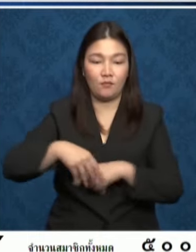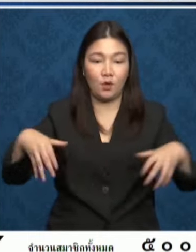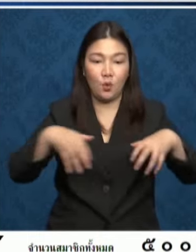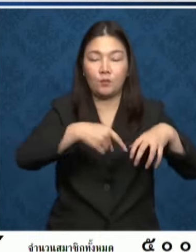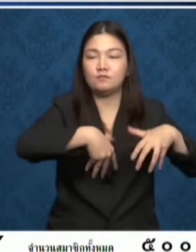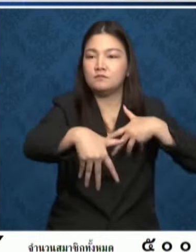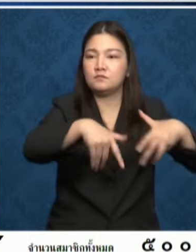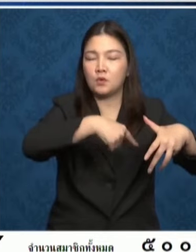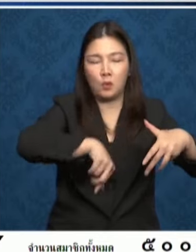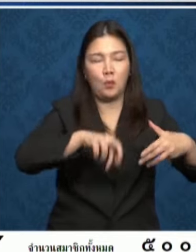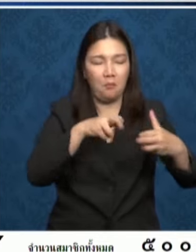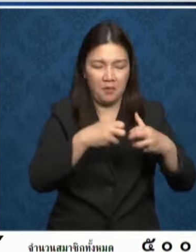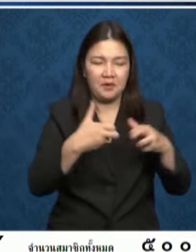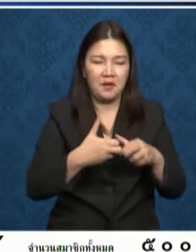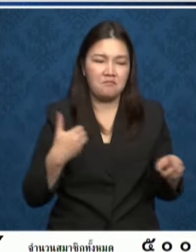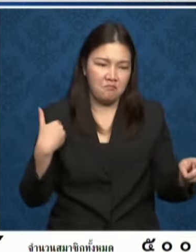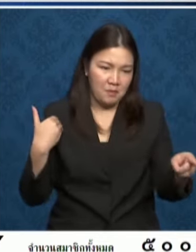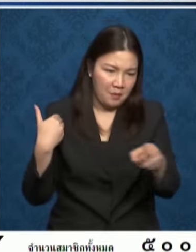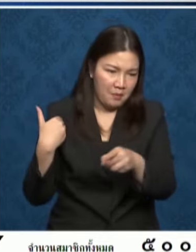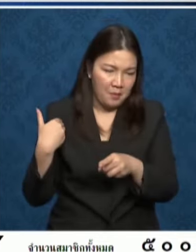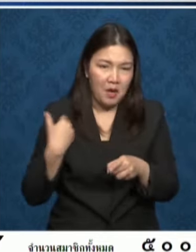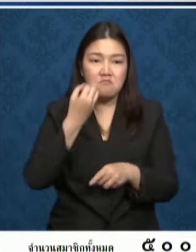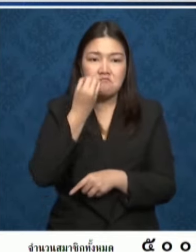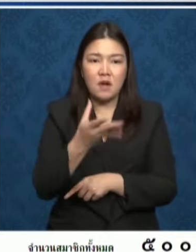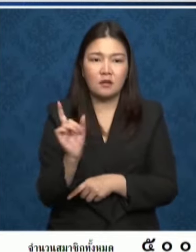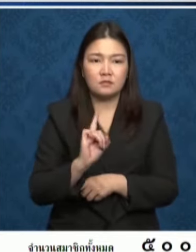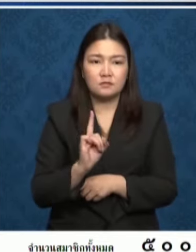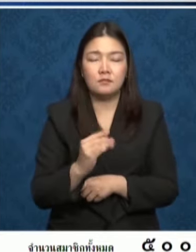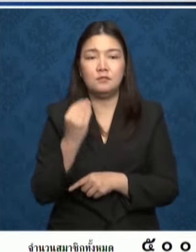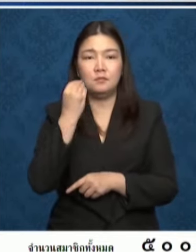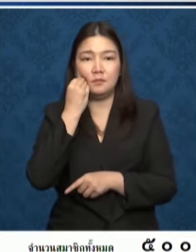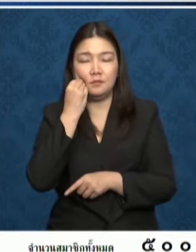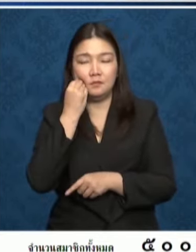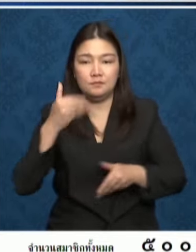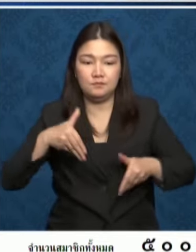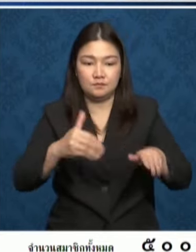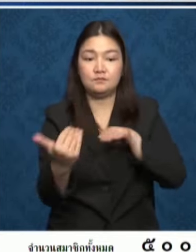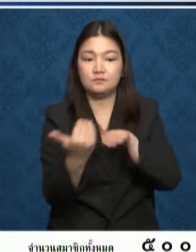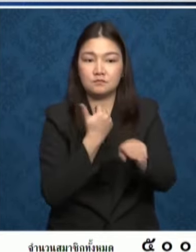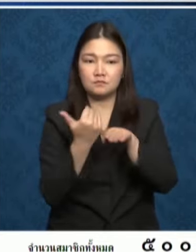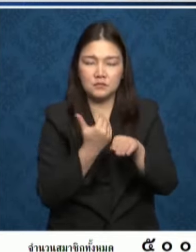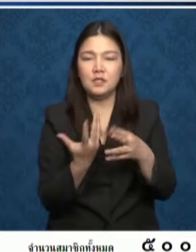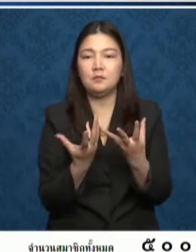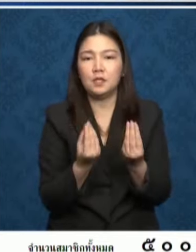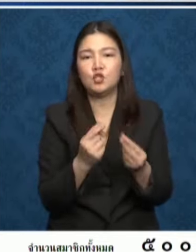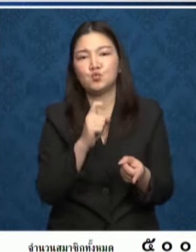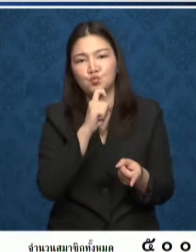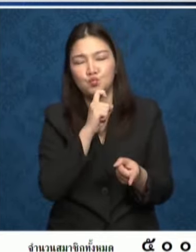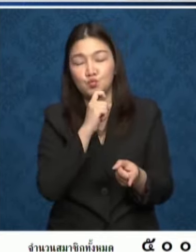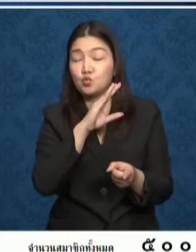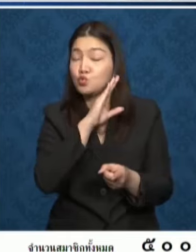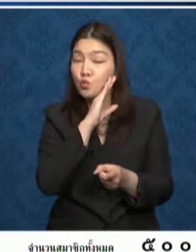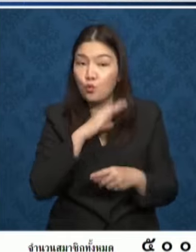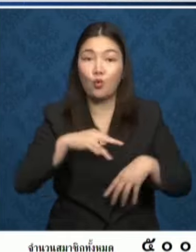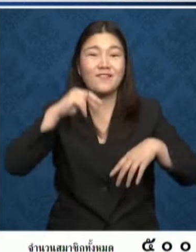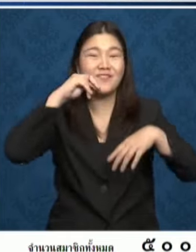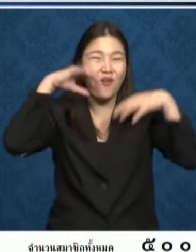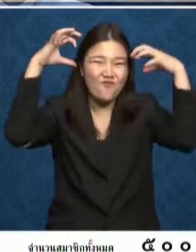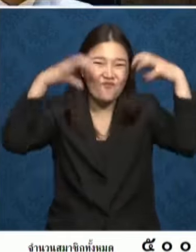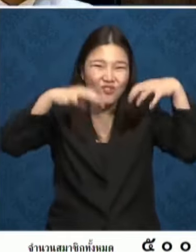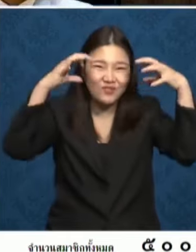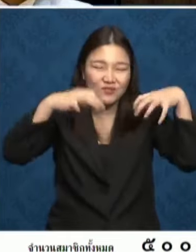สารพัดปัญหาที่ยังไม่มีทางแก้ถนนเขำหมู่บ้านยังเป็นดินบางส่วนนะครับในหน้าฝนเดินทางเข้าหมู่บ้าน